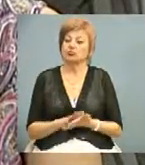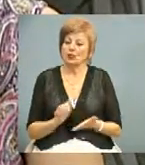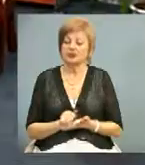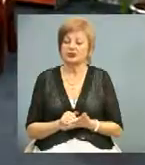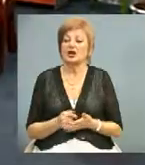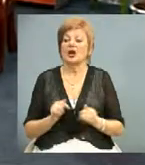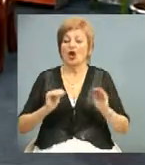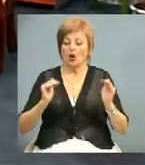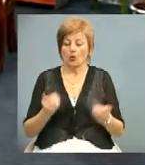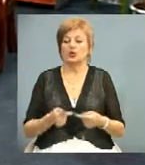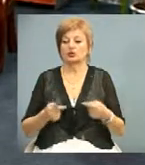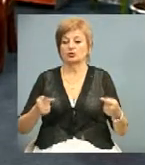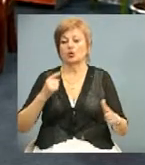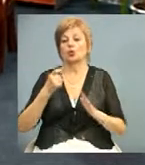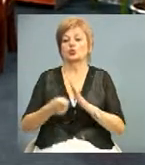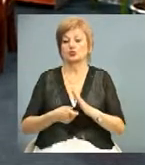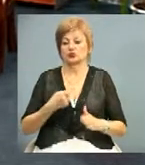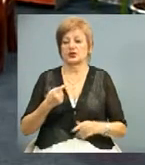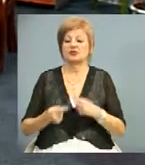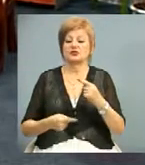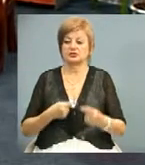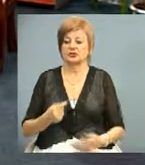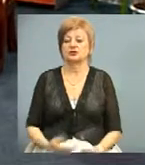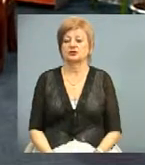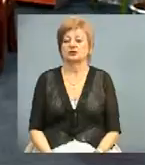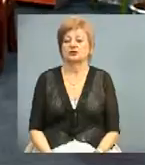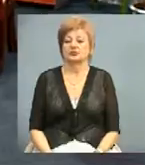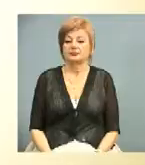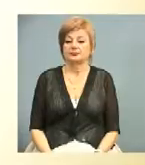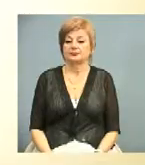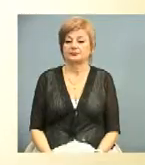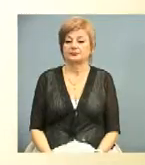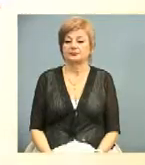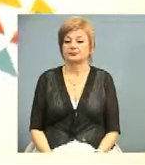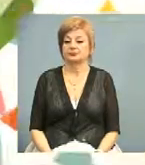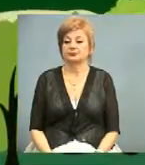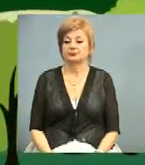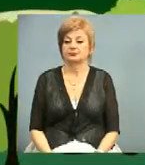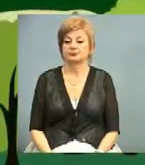про льодовики пропоную довідатися у нашому наступному сюжеті. Так.